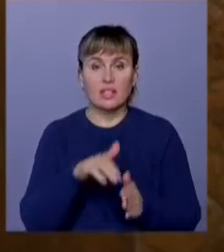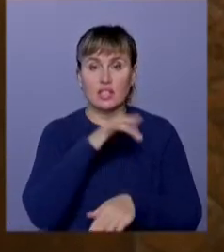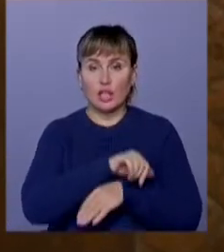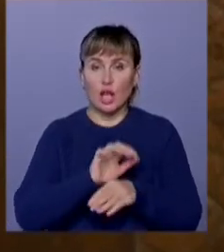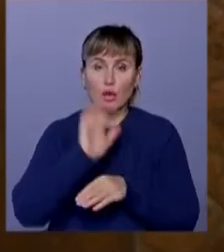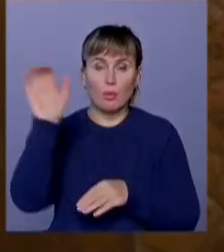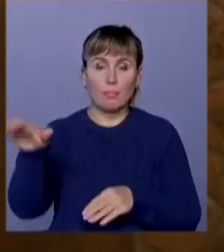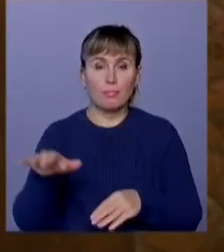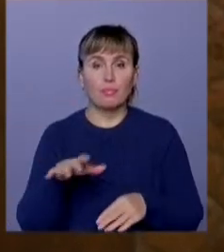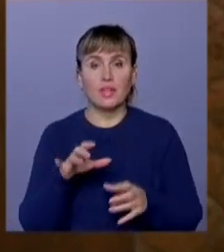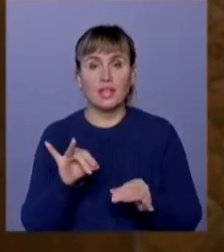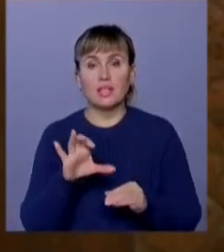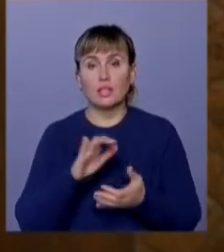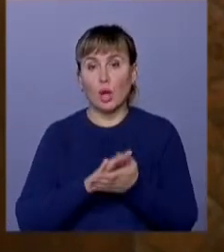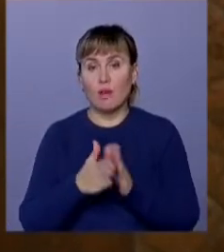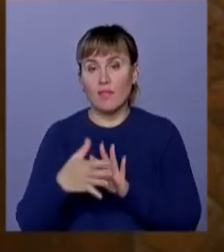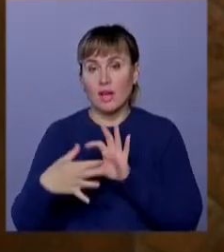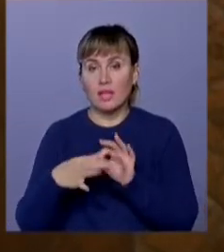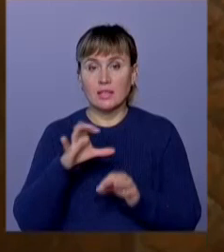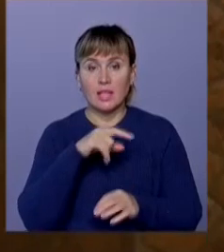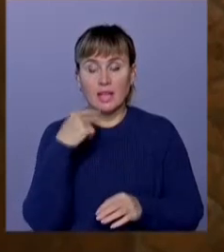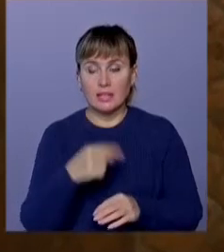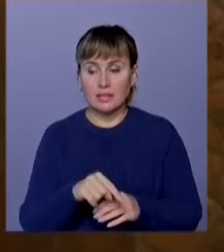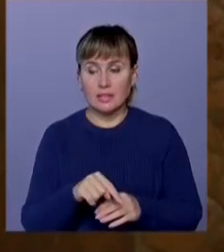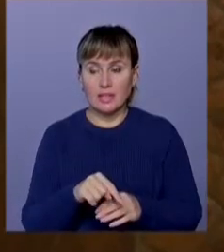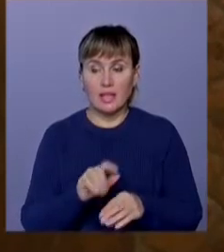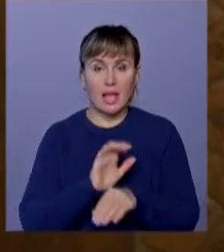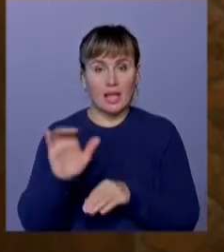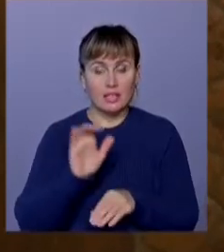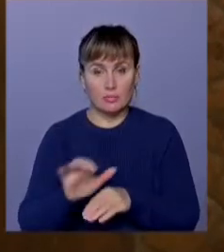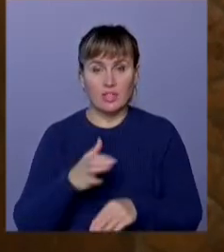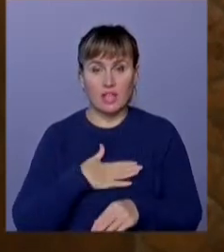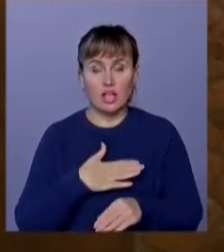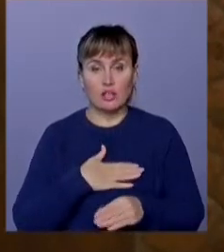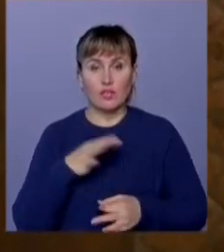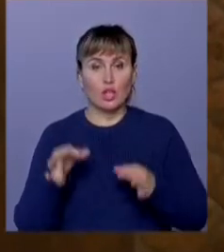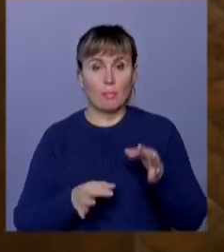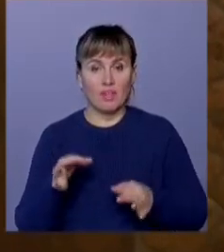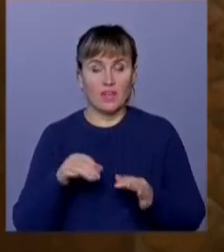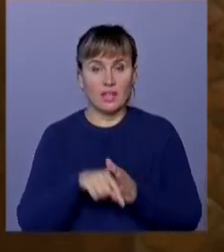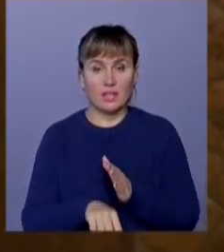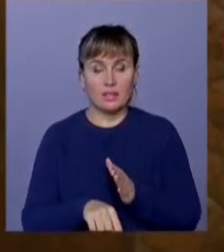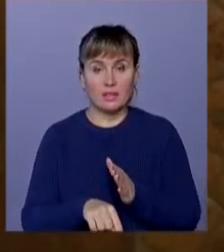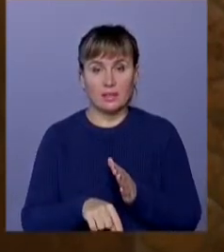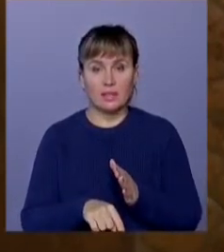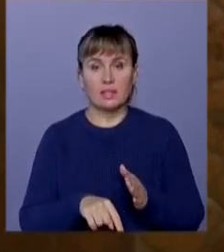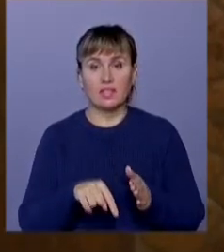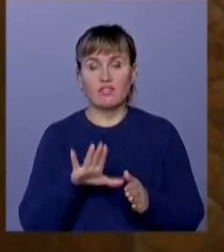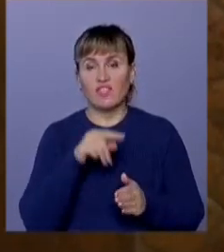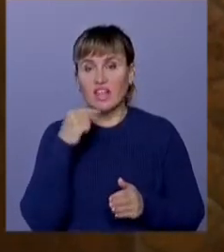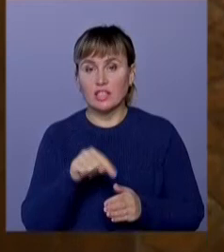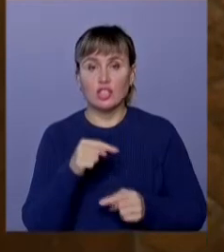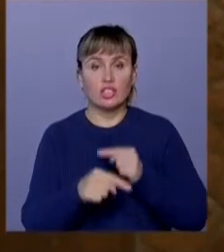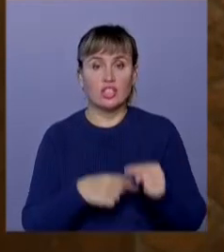Только договорились с Россией об экспорте нашего топлива в Россию, буквально